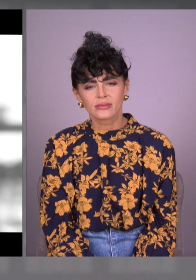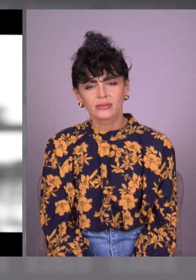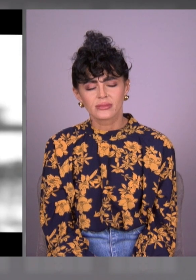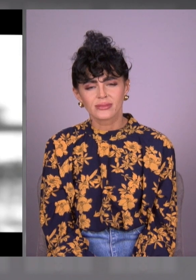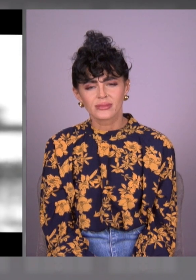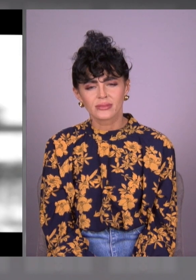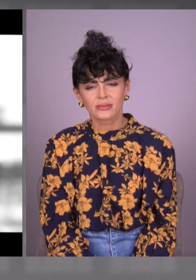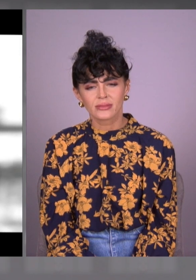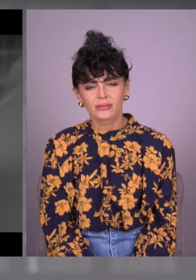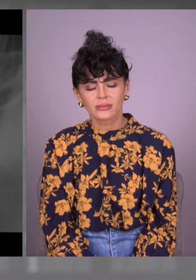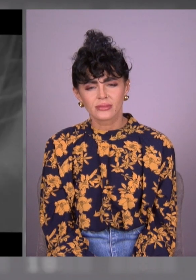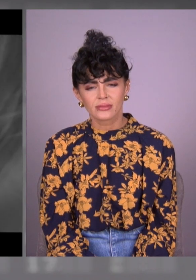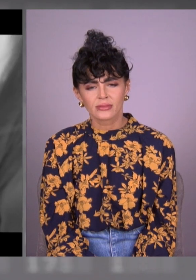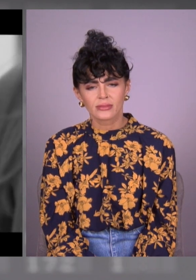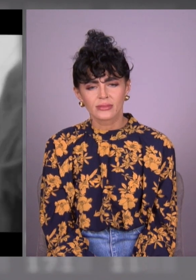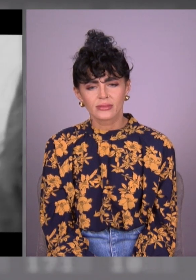дочекаюсь тебе,